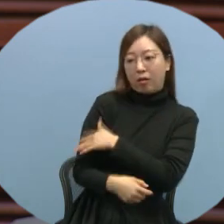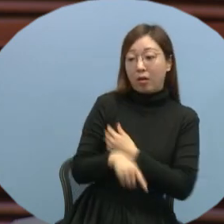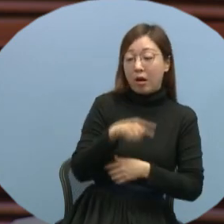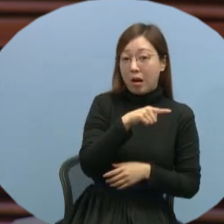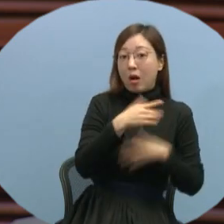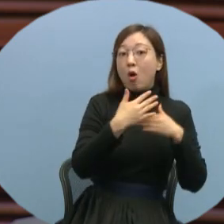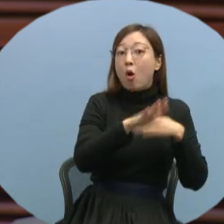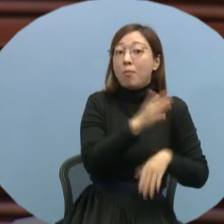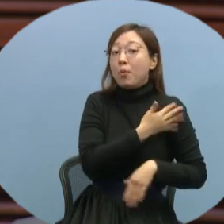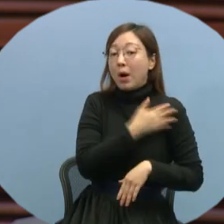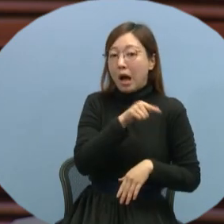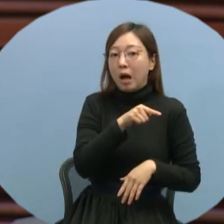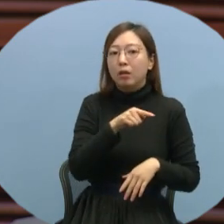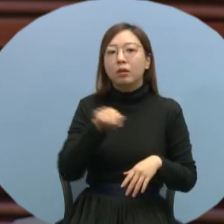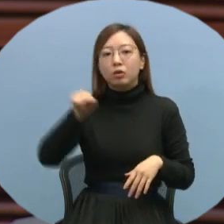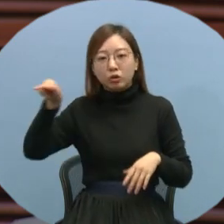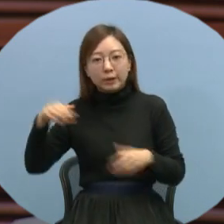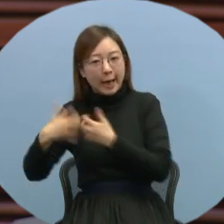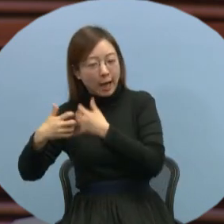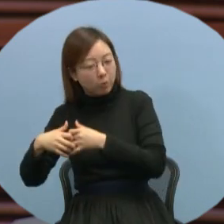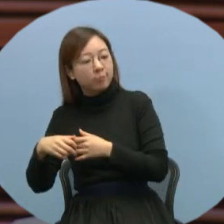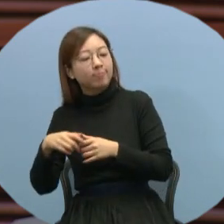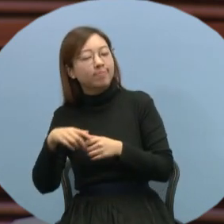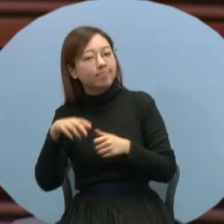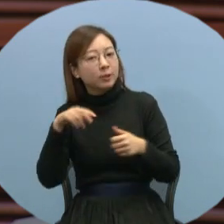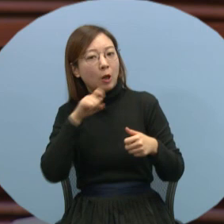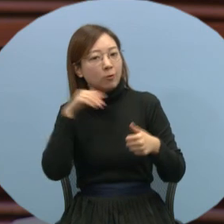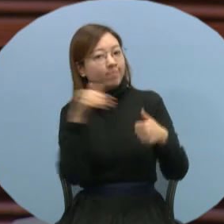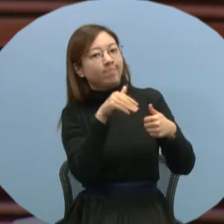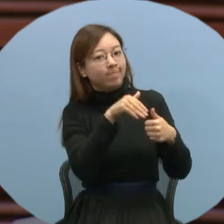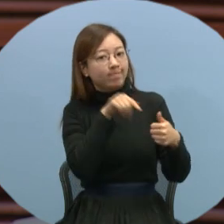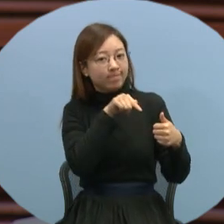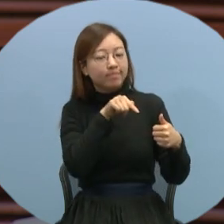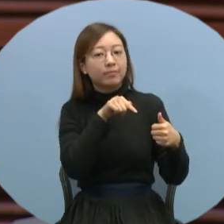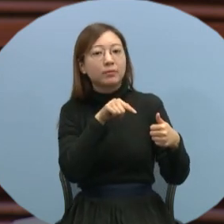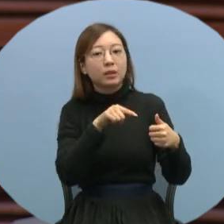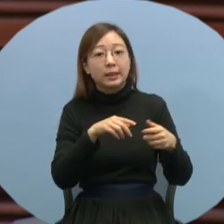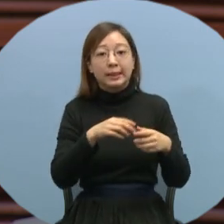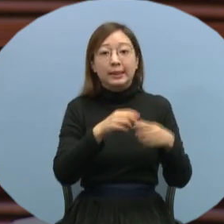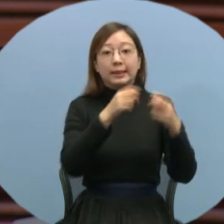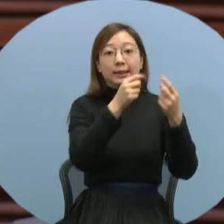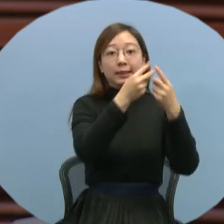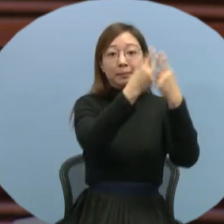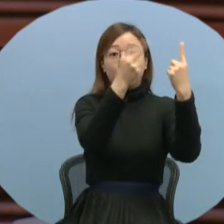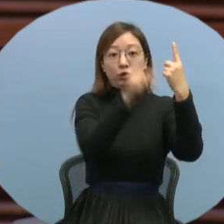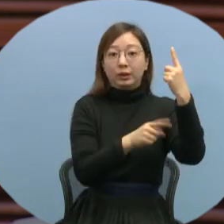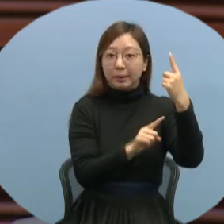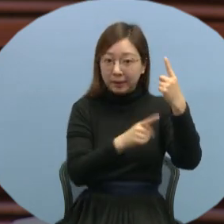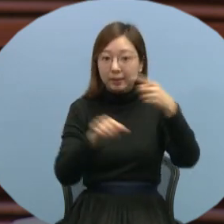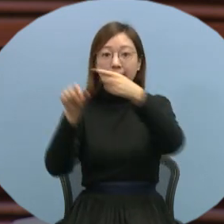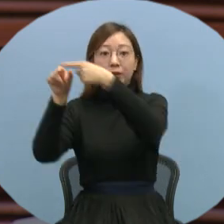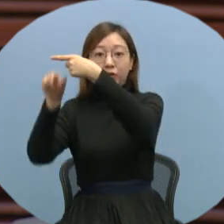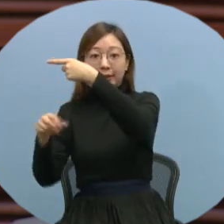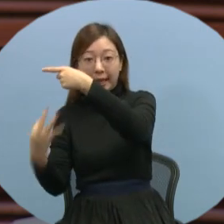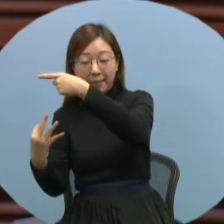守規例的外佣，相關部門已採取適當的執法行動。自2020年12月11日至2021年